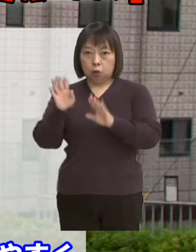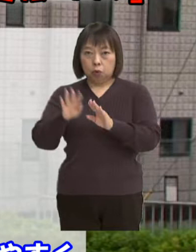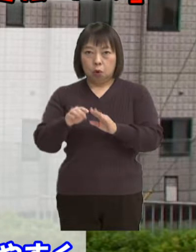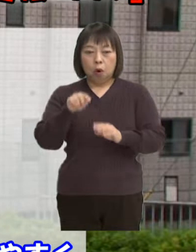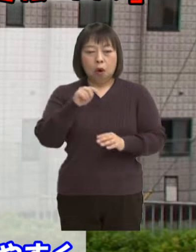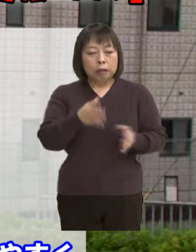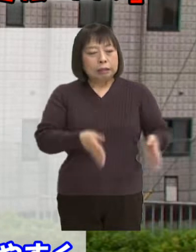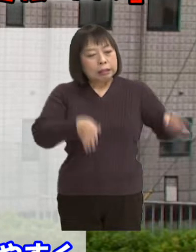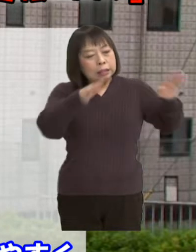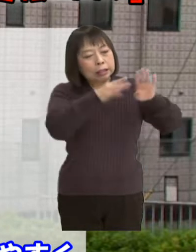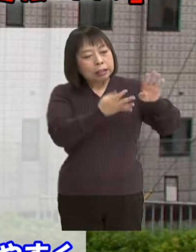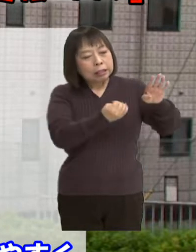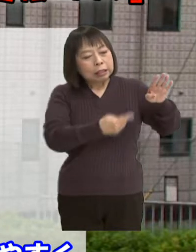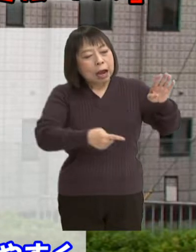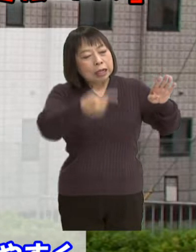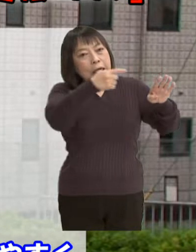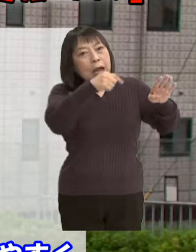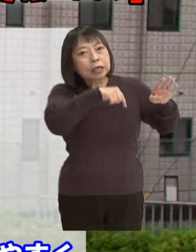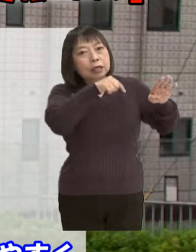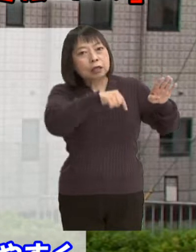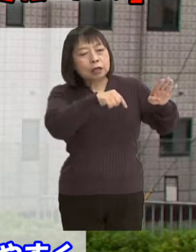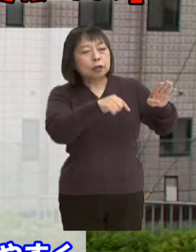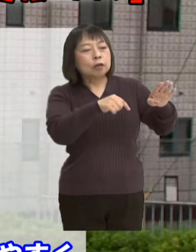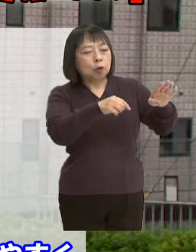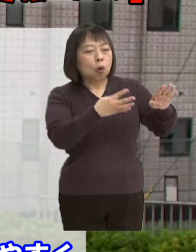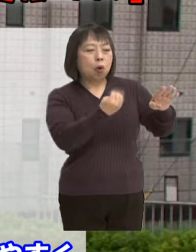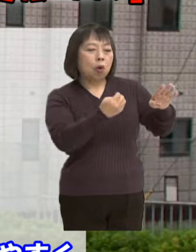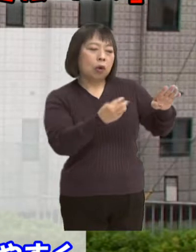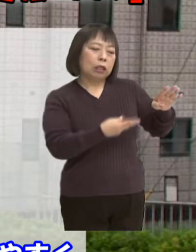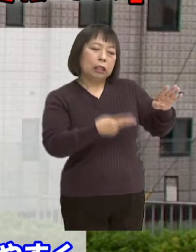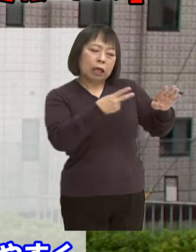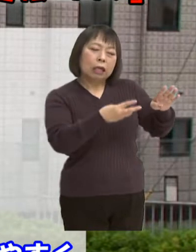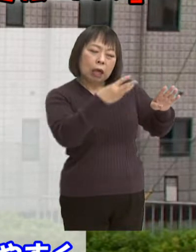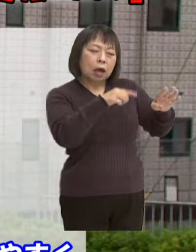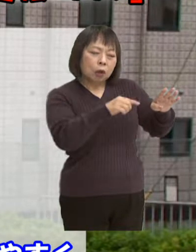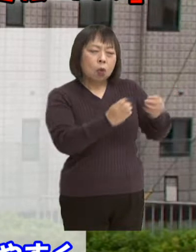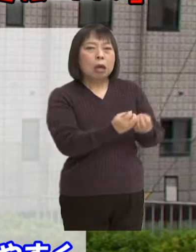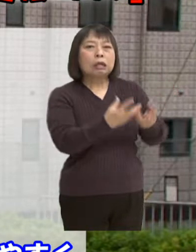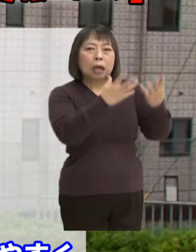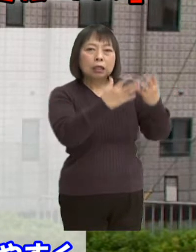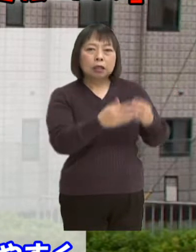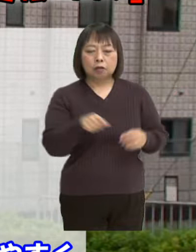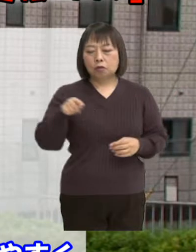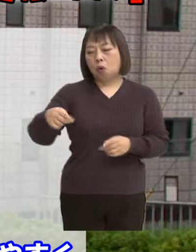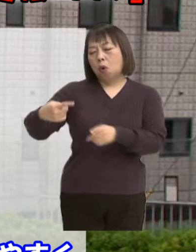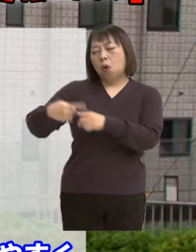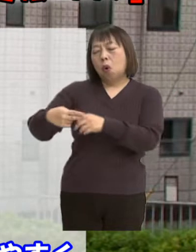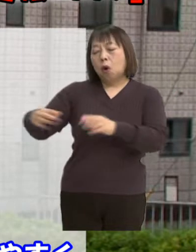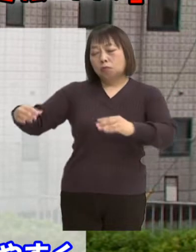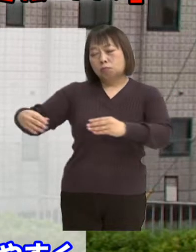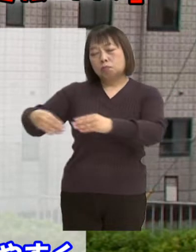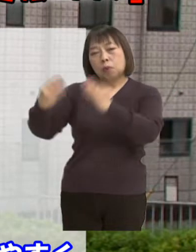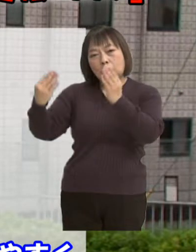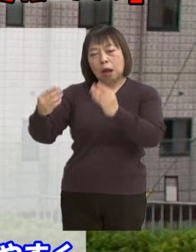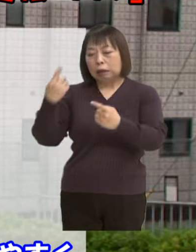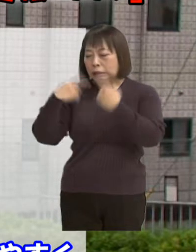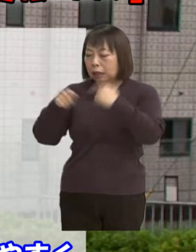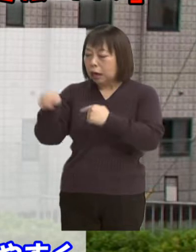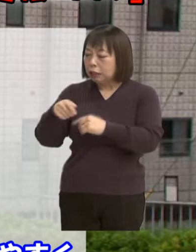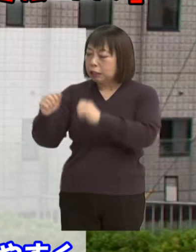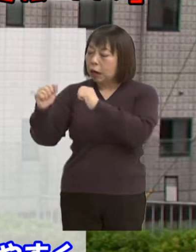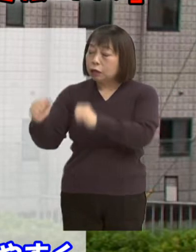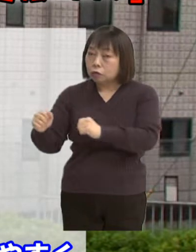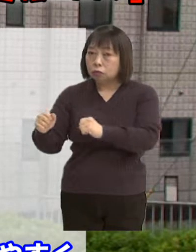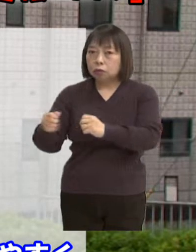です。丸前の道路で車同士が事故をし怪我人がいますなど、何が誰